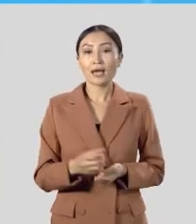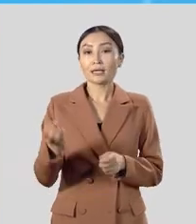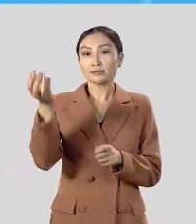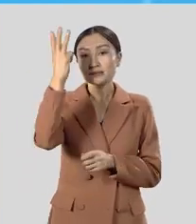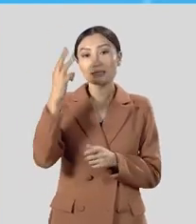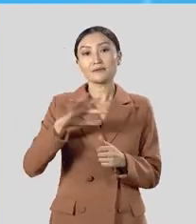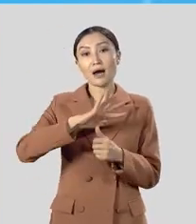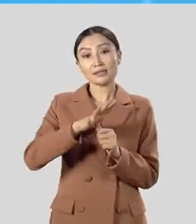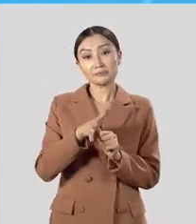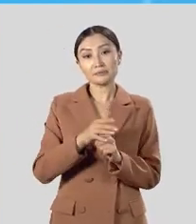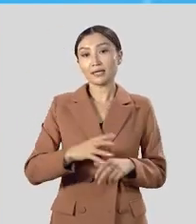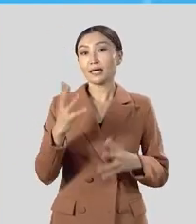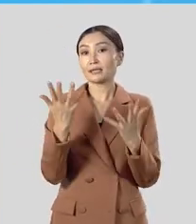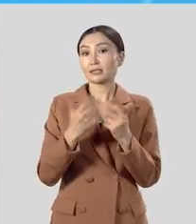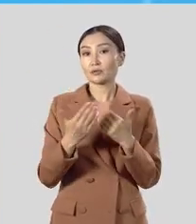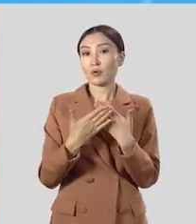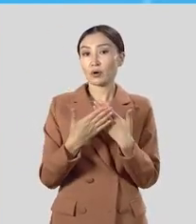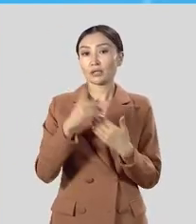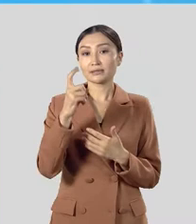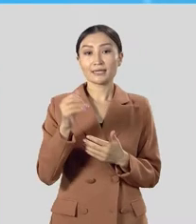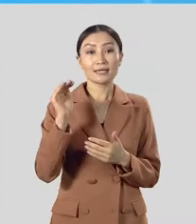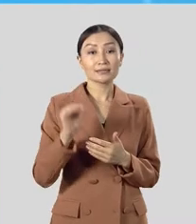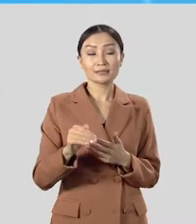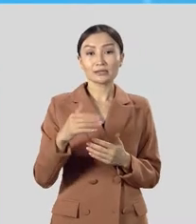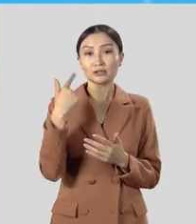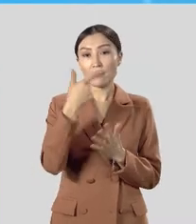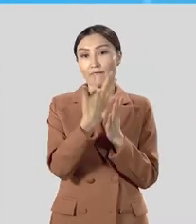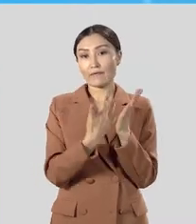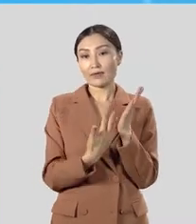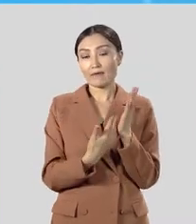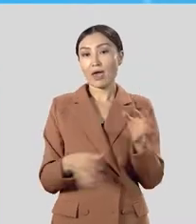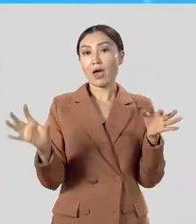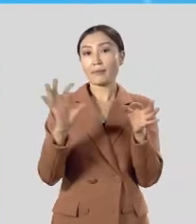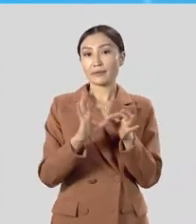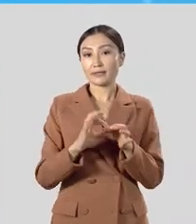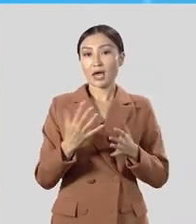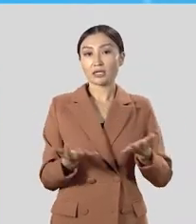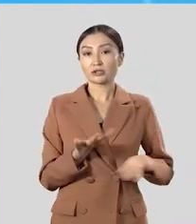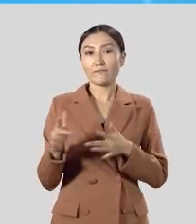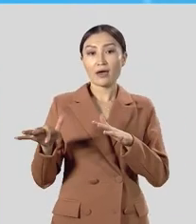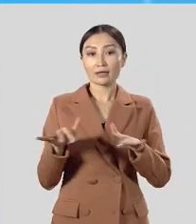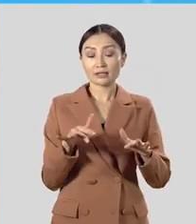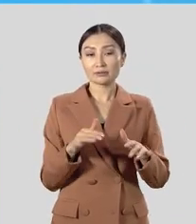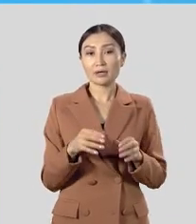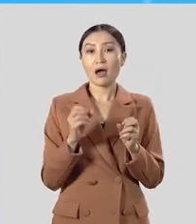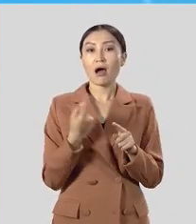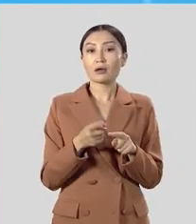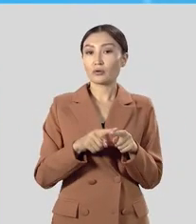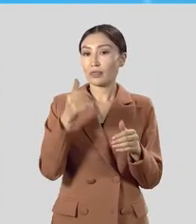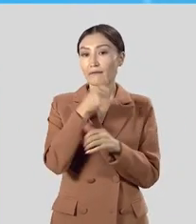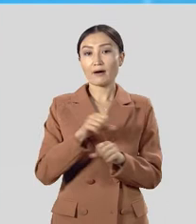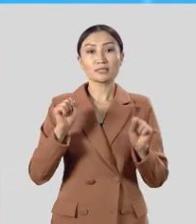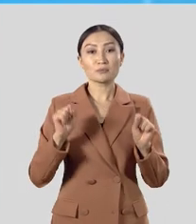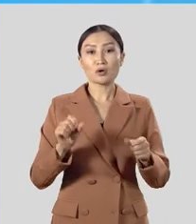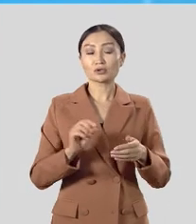Царство грибы насчитывает около 100 тысяч видов и объединяет живые организмы, которые